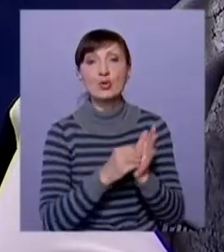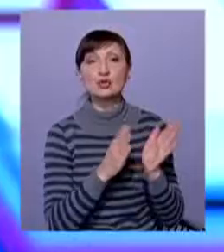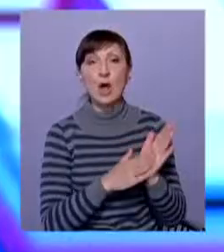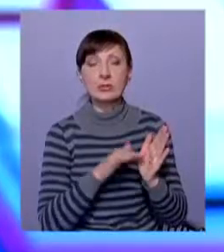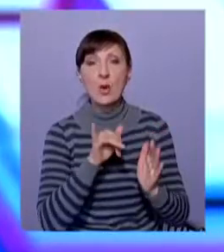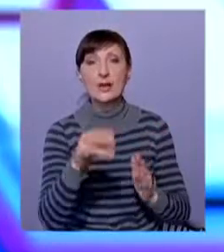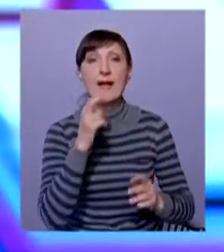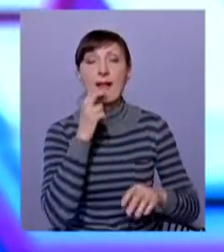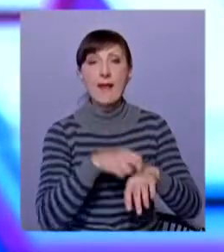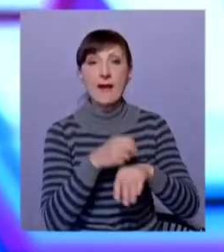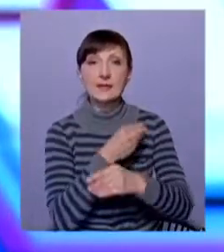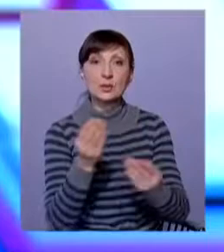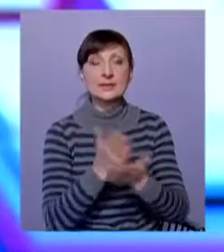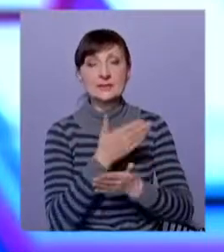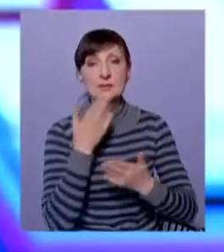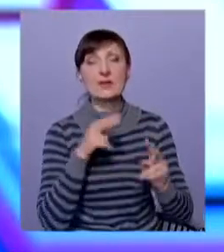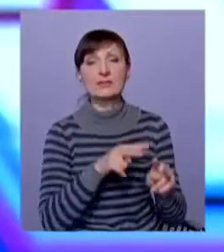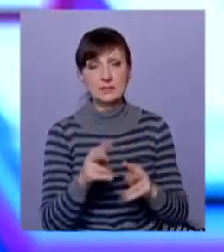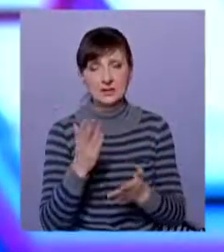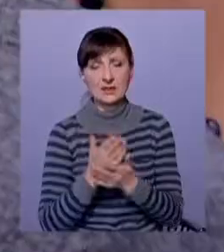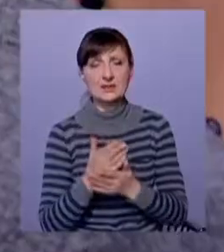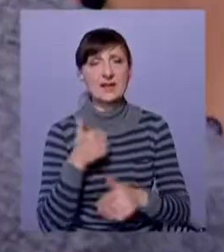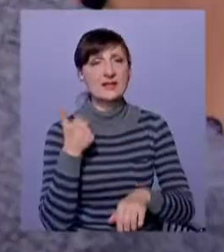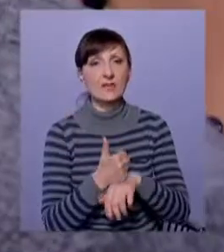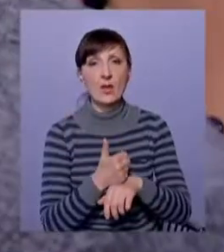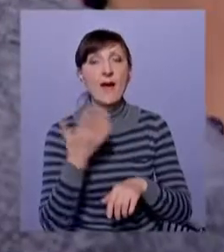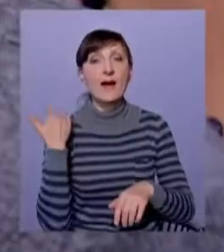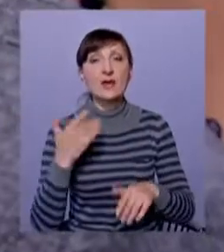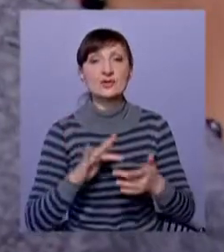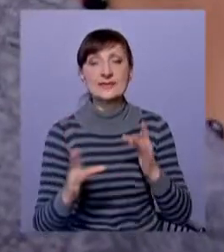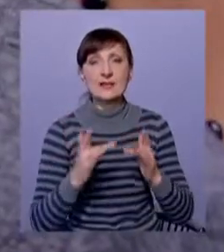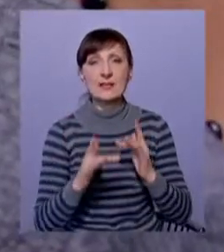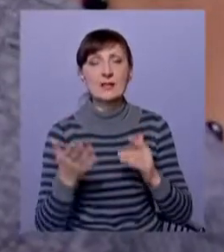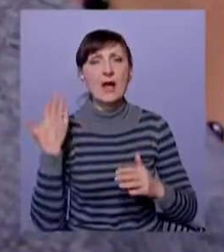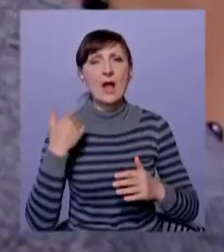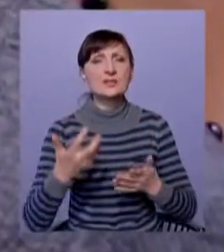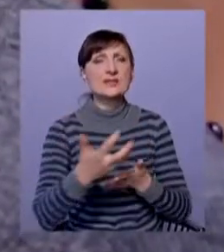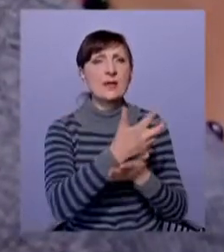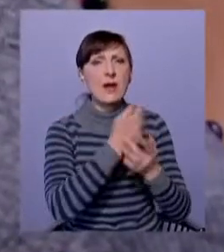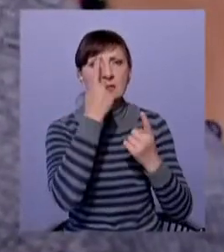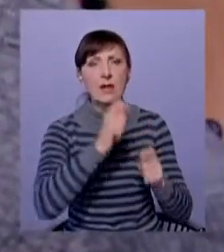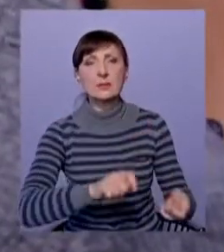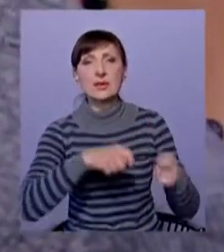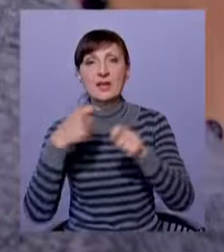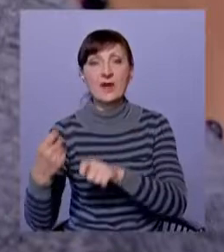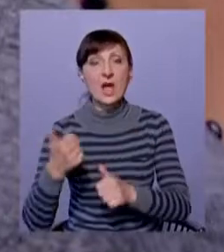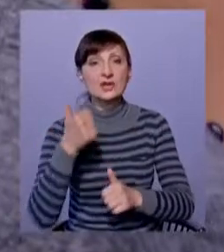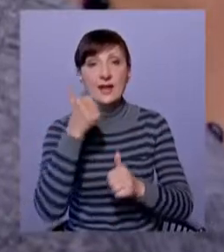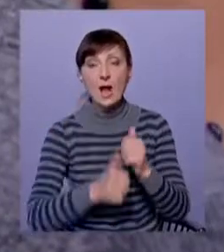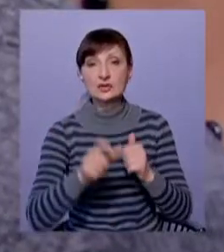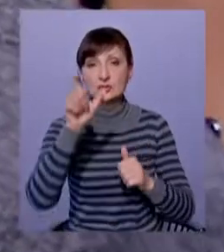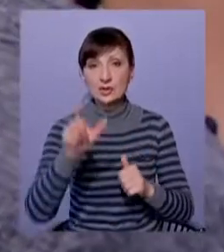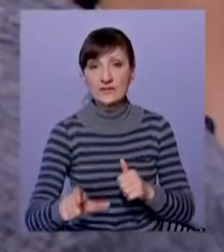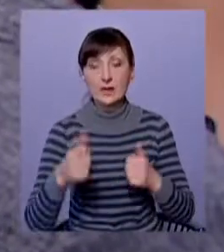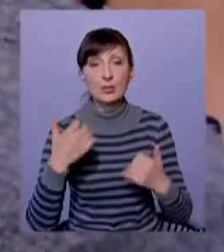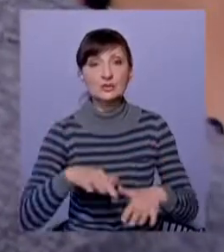Вот это основное преимущество сейчас цифровизации. То есть раньше мы собирали все данные, передавали, а сейчас за каждым пациентом можно